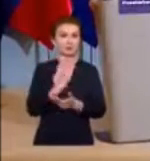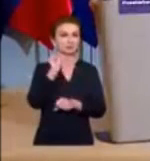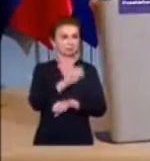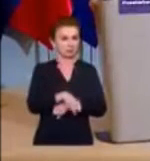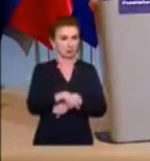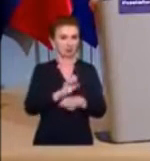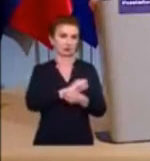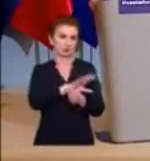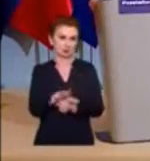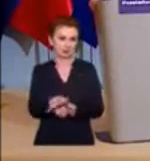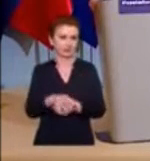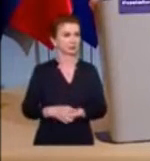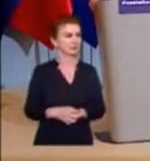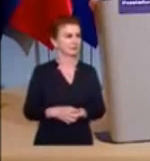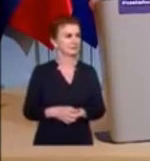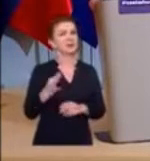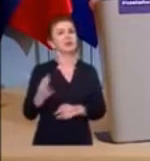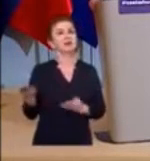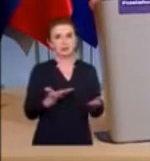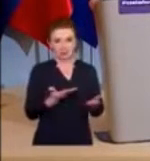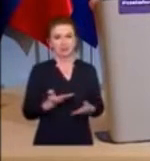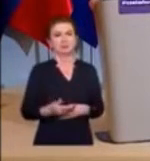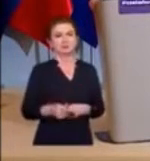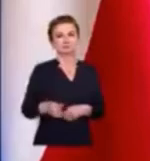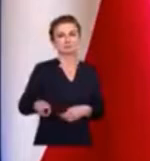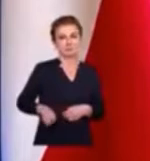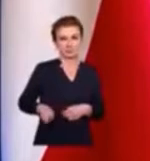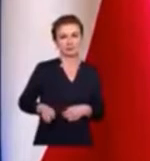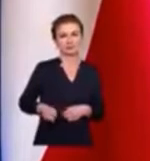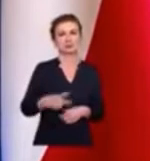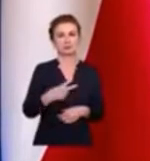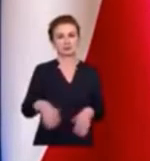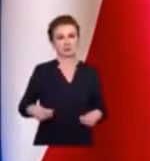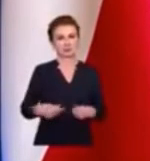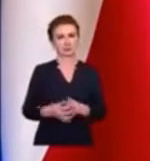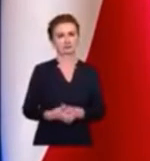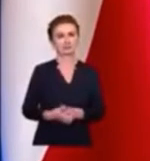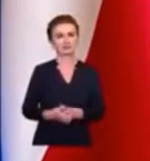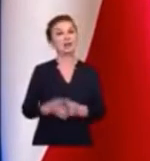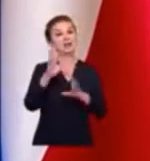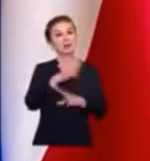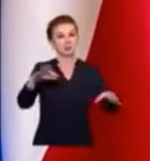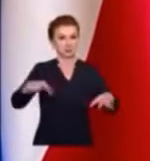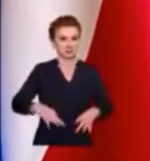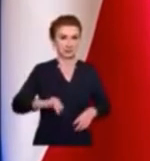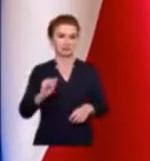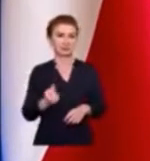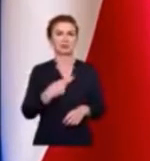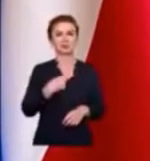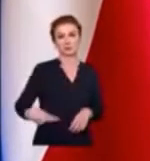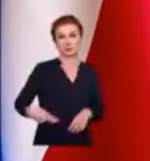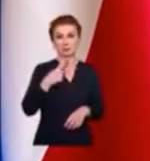Bardzo proszę o zabranie głosu pana ministra Łukasza Szumowskiego. Szanowni państwo, tak jak pan premier powiedział, wczoraj